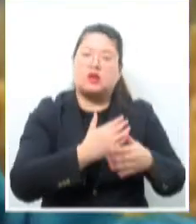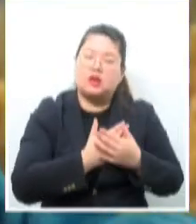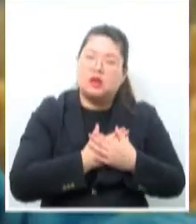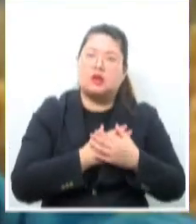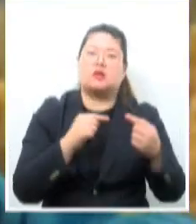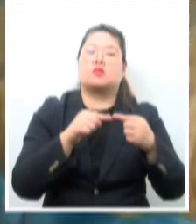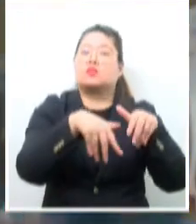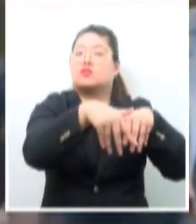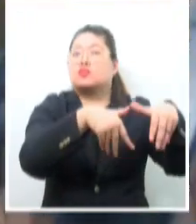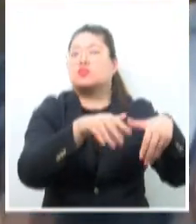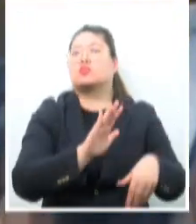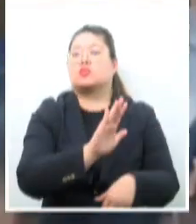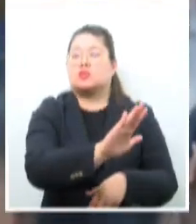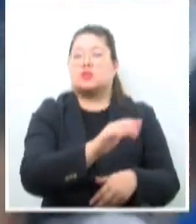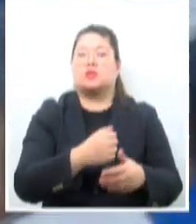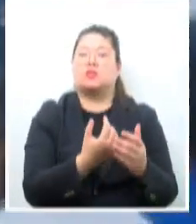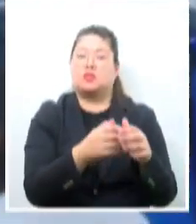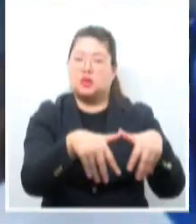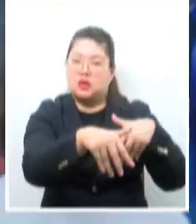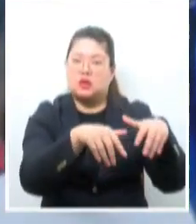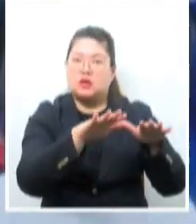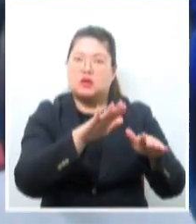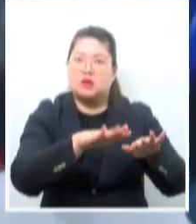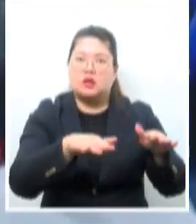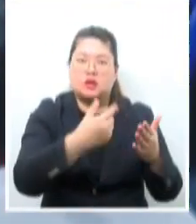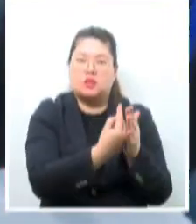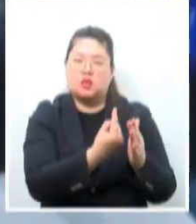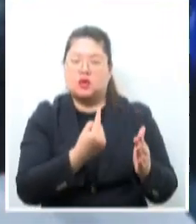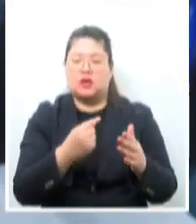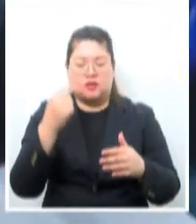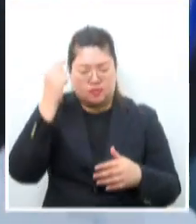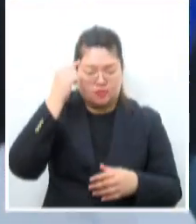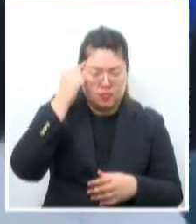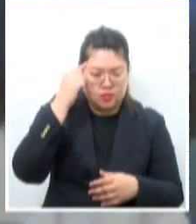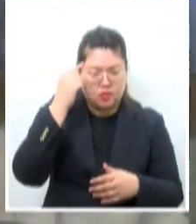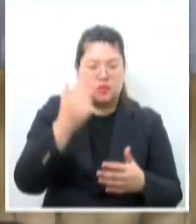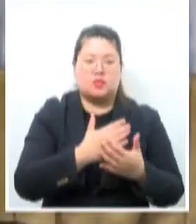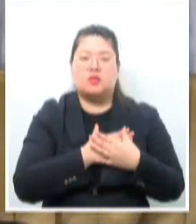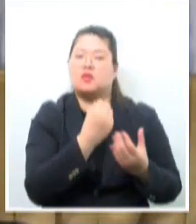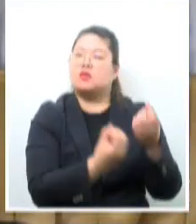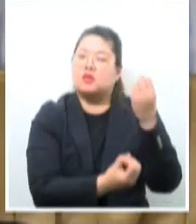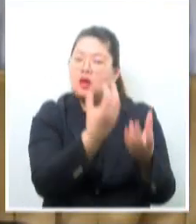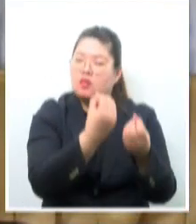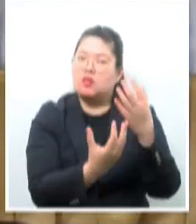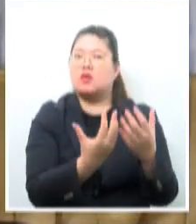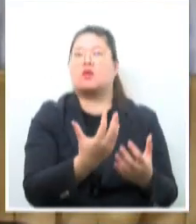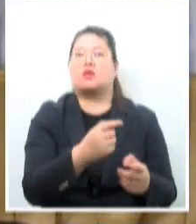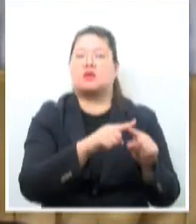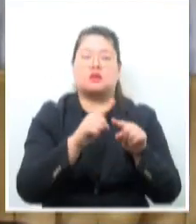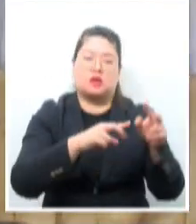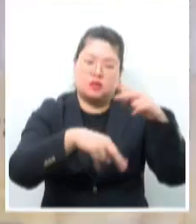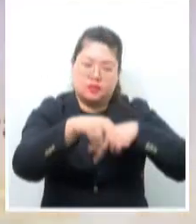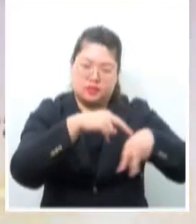ในชุมชนและเพื่อเป็นตัวแทนของเยาวชนแสดงออกถึงสิ่งสำนึกรักและหวงแหนทรัพยากรธรรมชาติภายในท้องถิ่นอีกด้ว